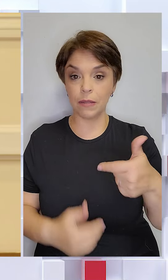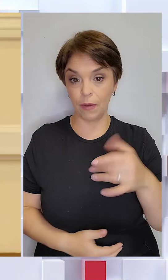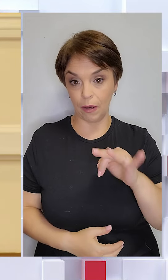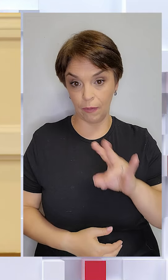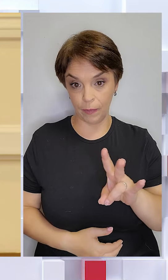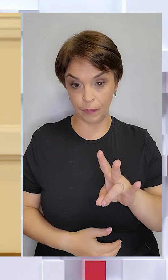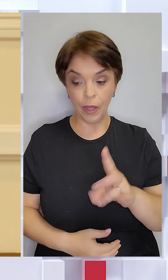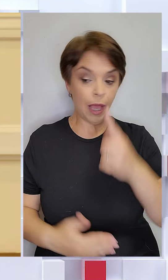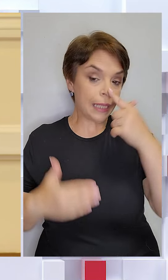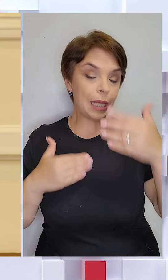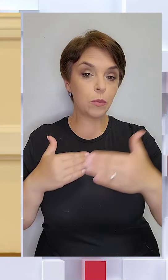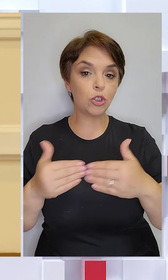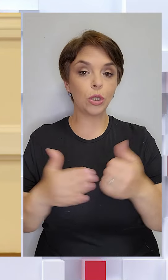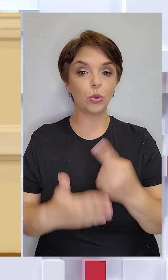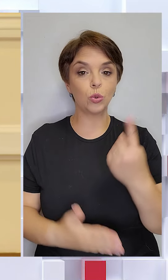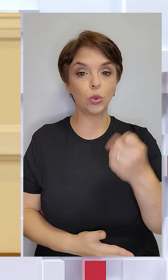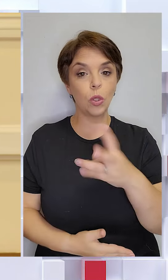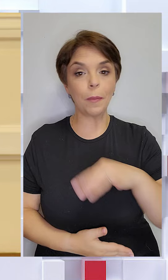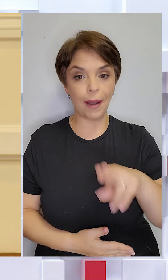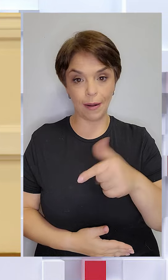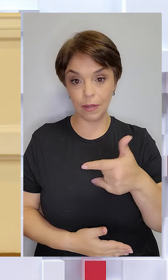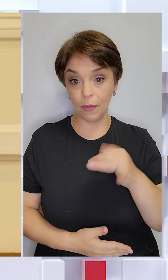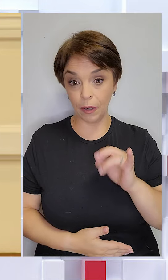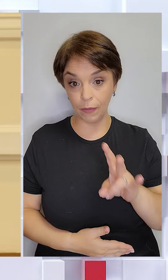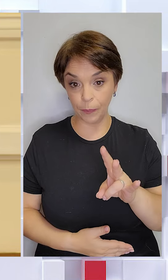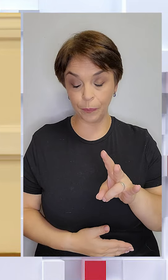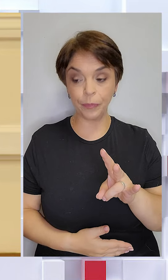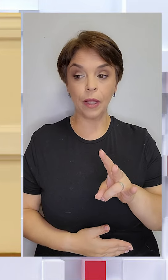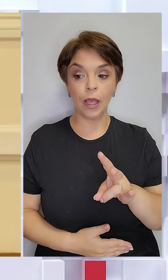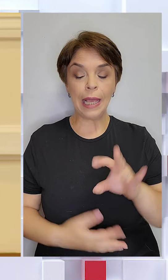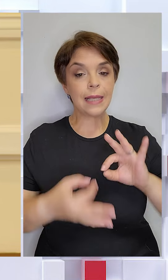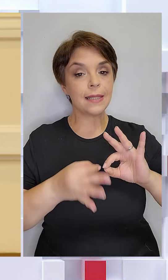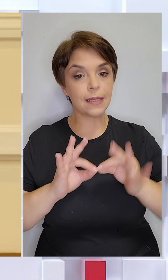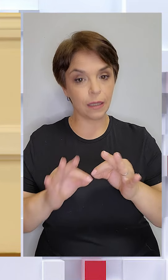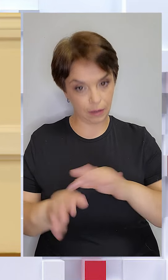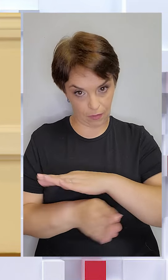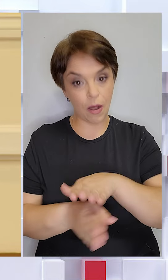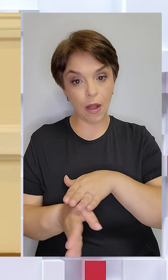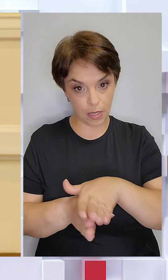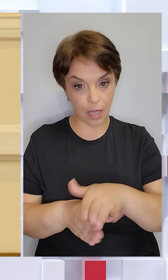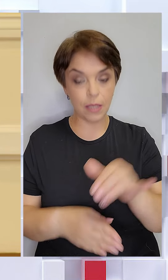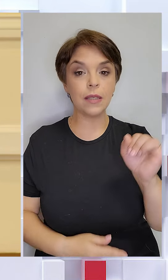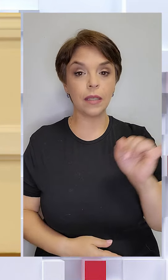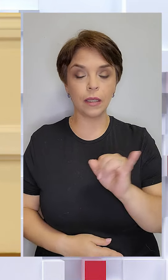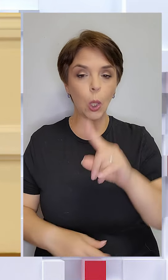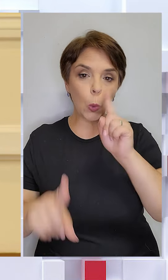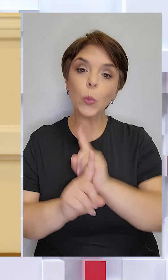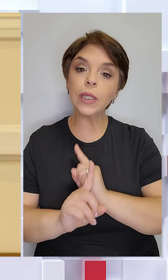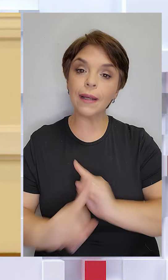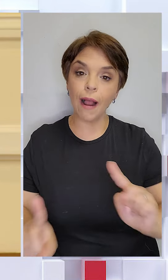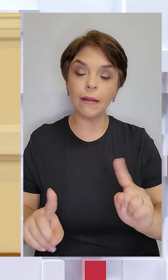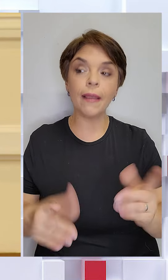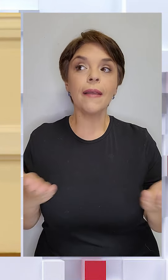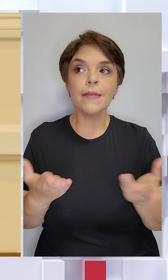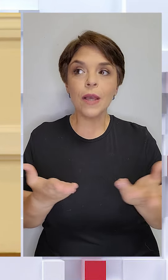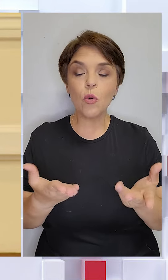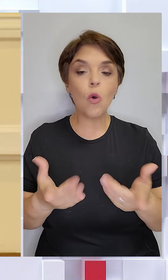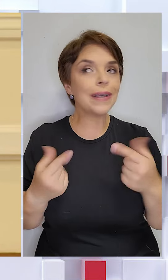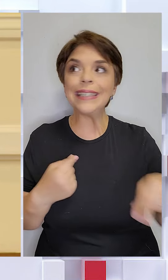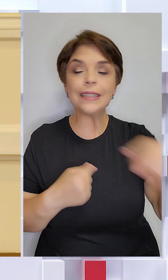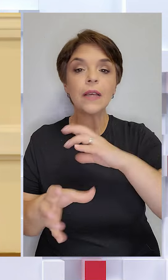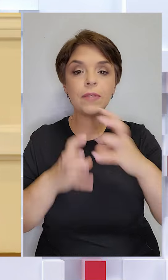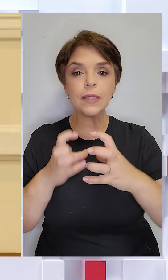гривень, наближається до сотні мільярдів гривень, складний в реалізації і унікальний, якого